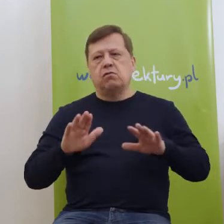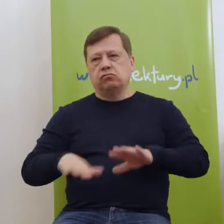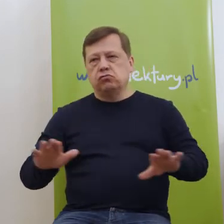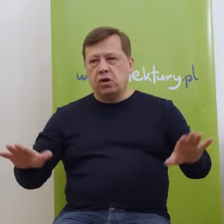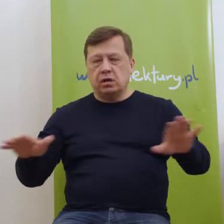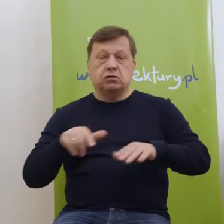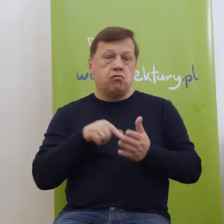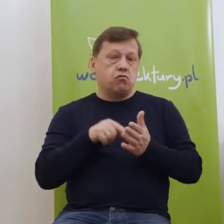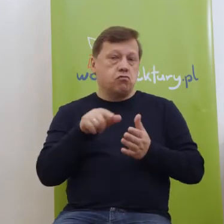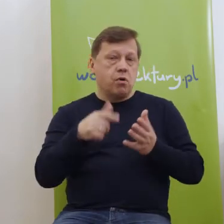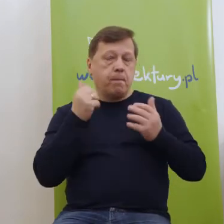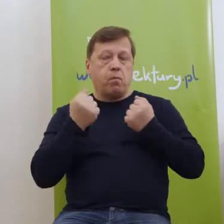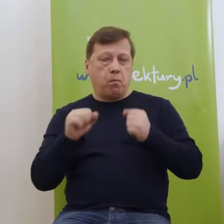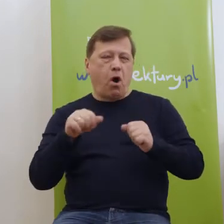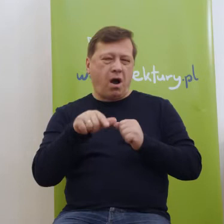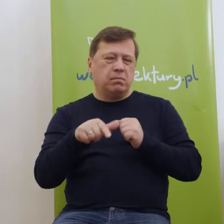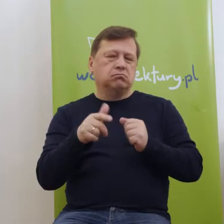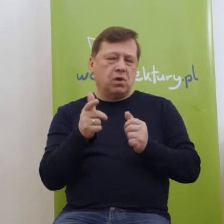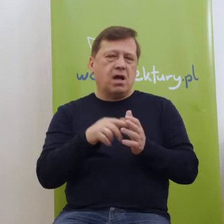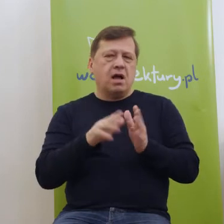takich bohaterów w literaturze,